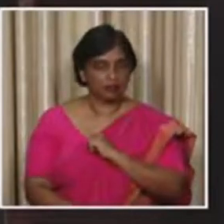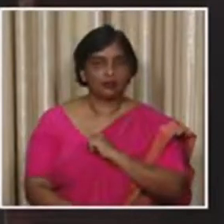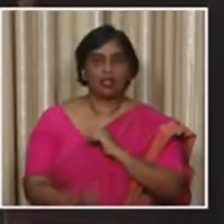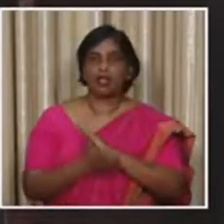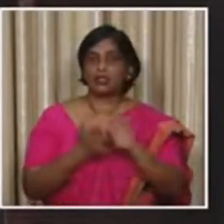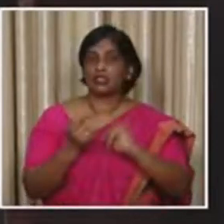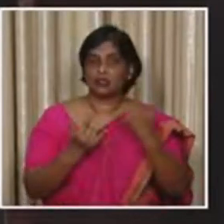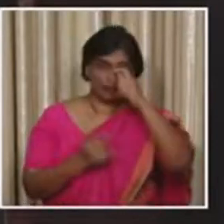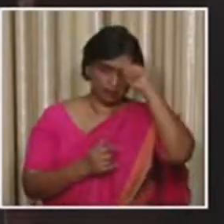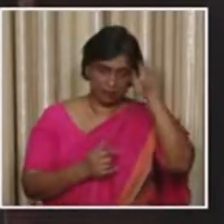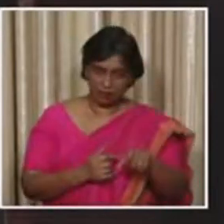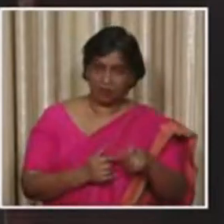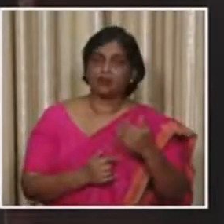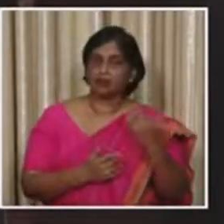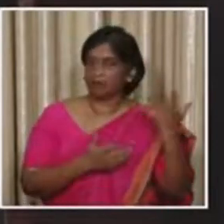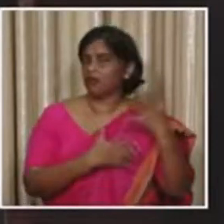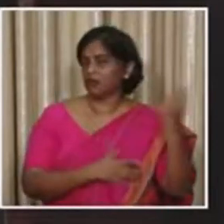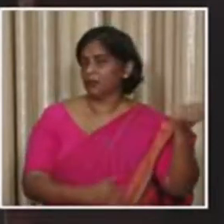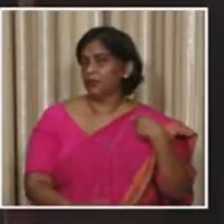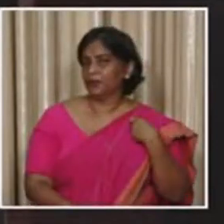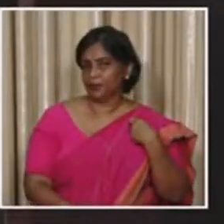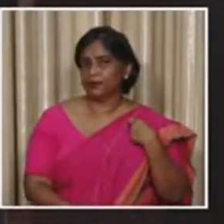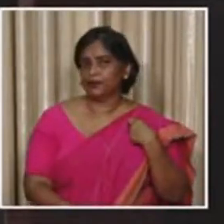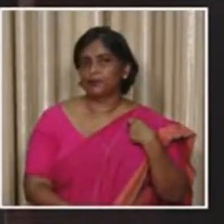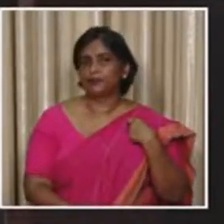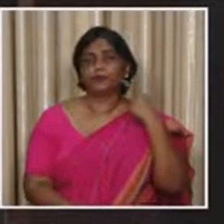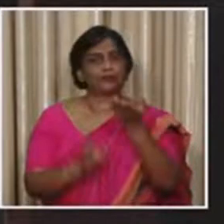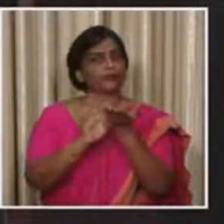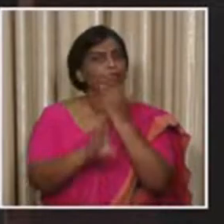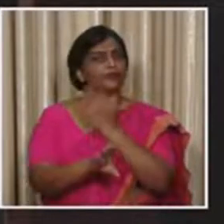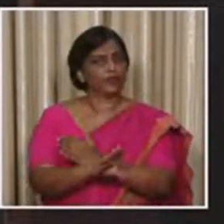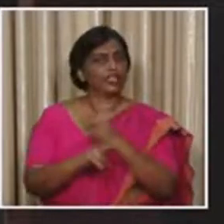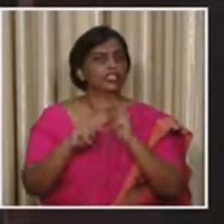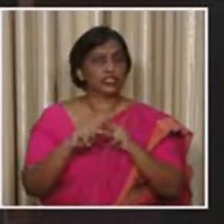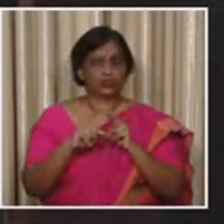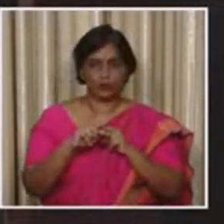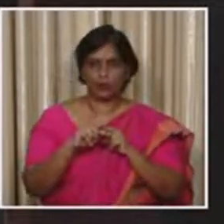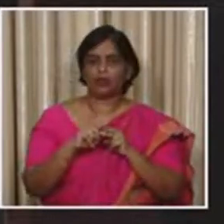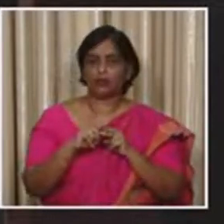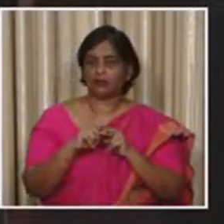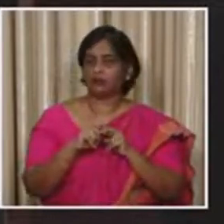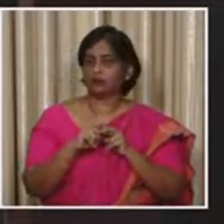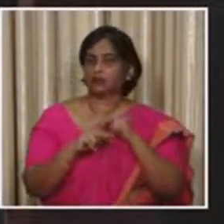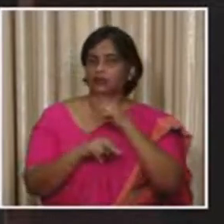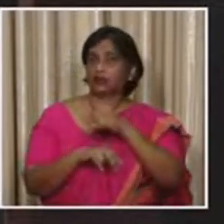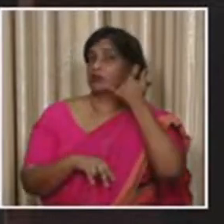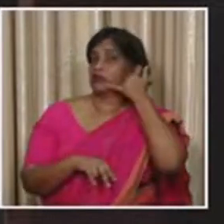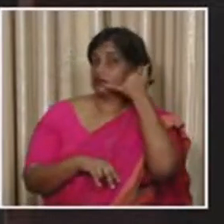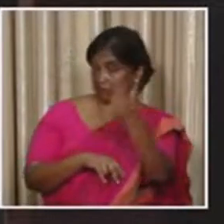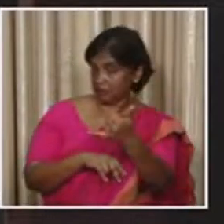හර්ෂ ඩිසිල්ව මැතිතුමත් මට ප්‍රකාශ කර සිටියා. ඔබතුමා පහුගිය සිකුරාදා එතුමාව දුරකථනයෙන්